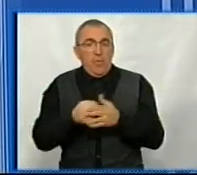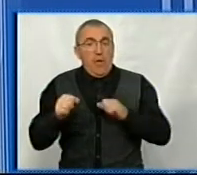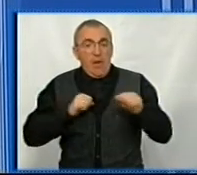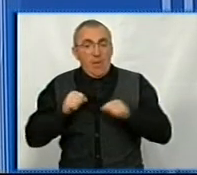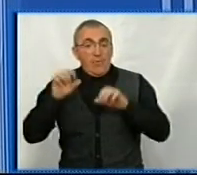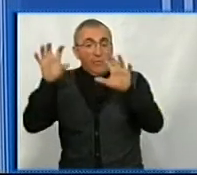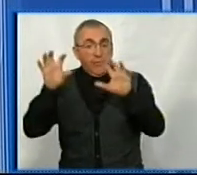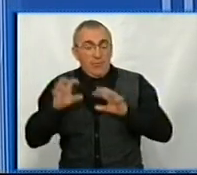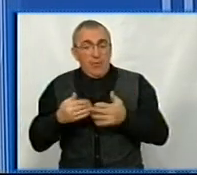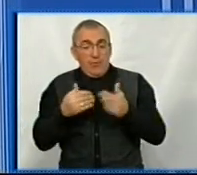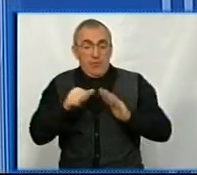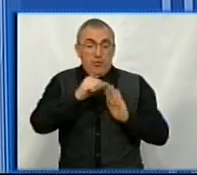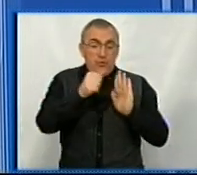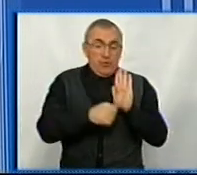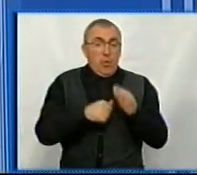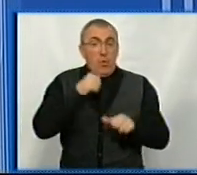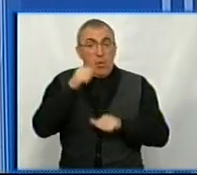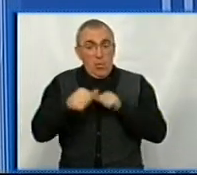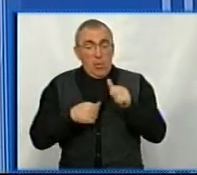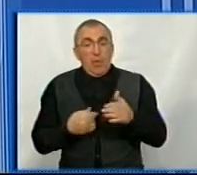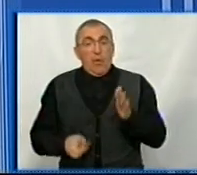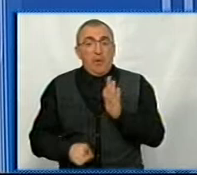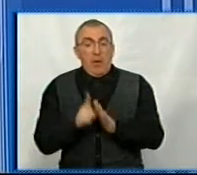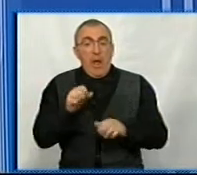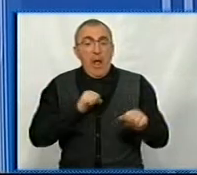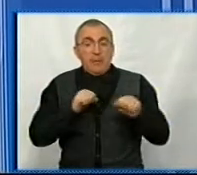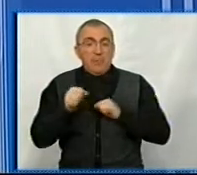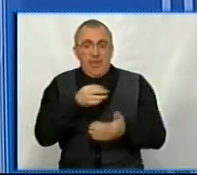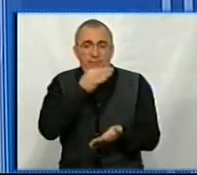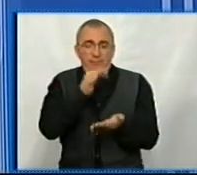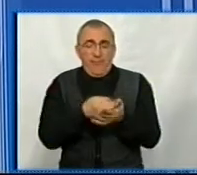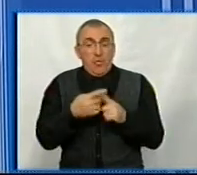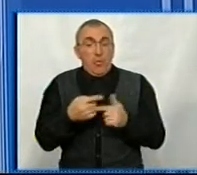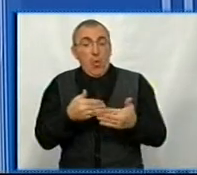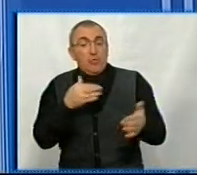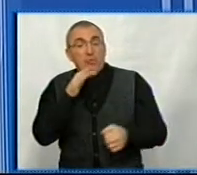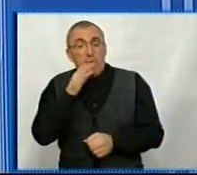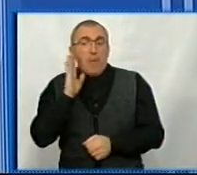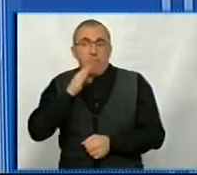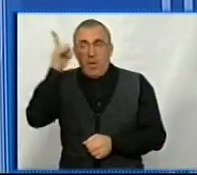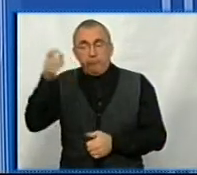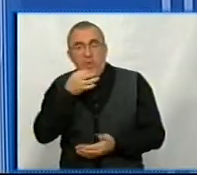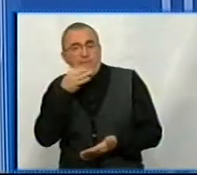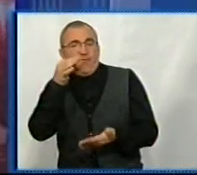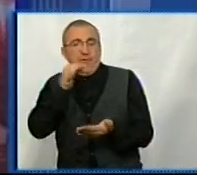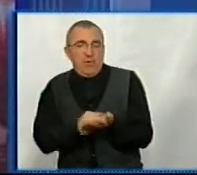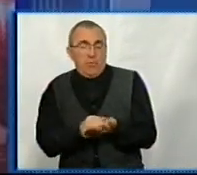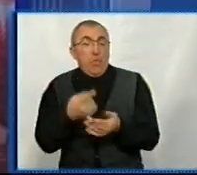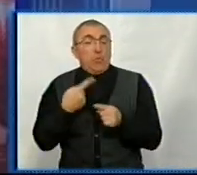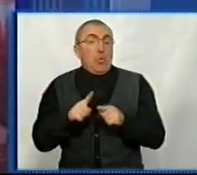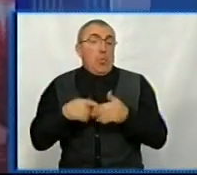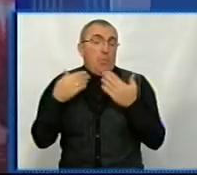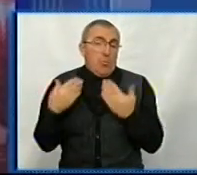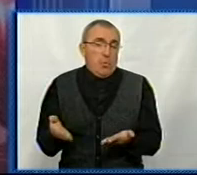адміністративного законодавства від 16 років настає адміністративна відповідальність. До цього часу батьки несуть відповідальність. Тому